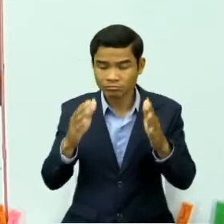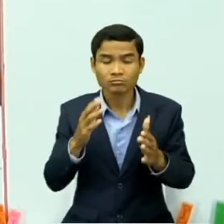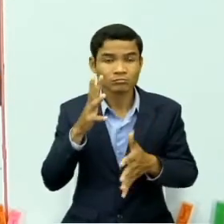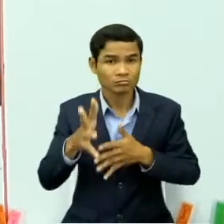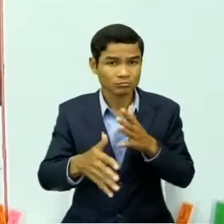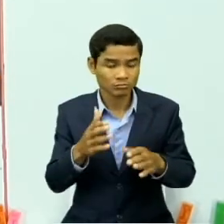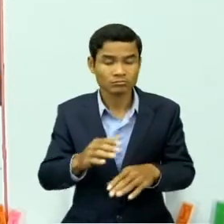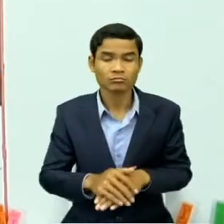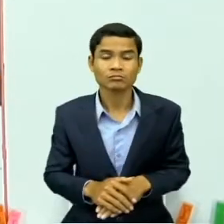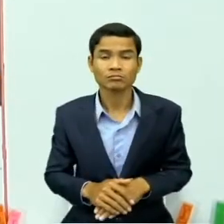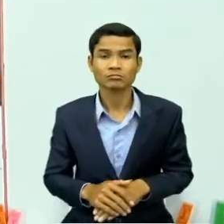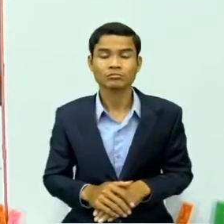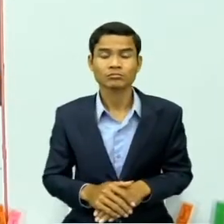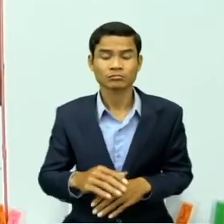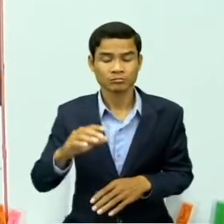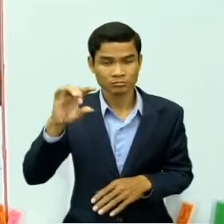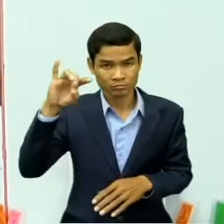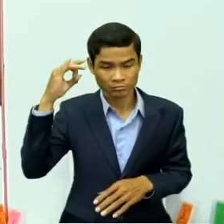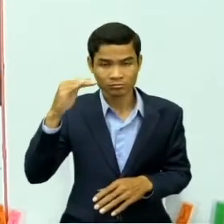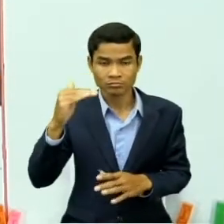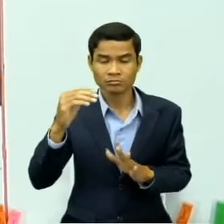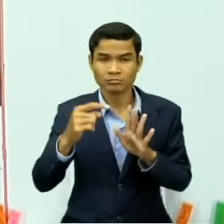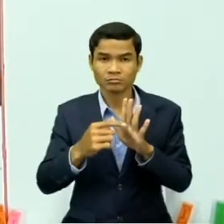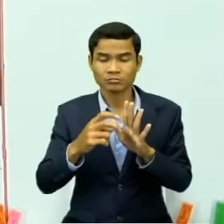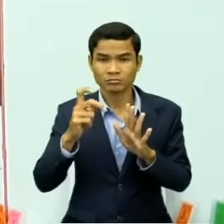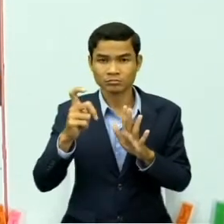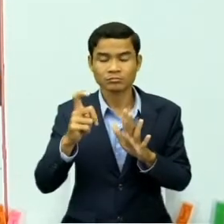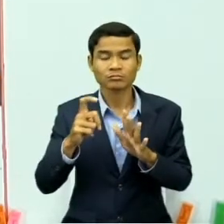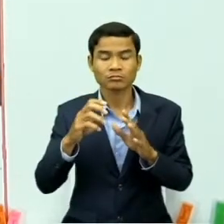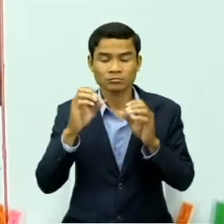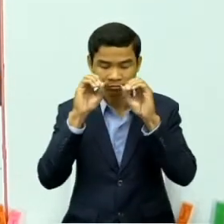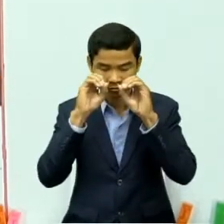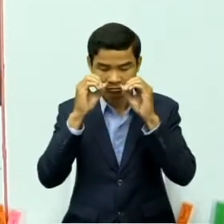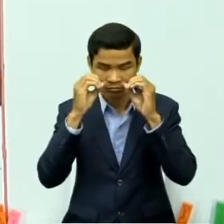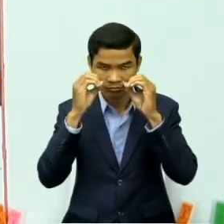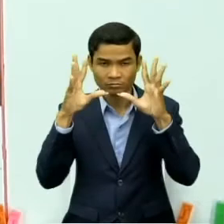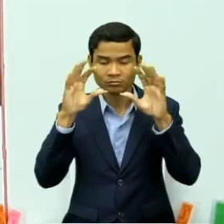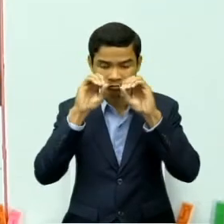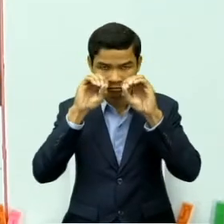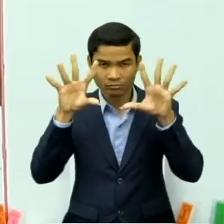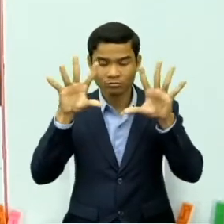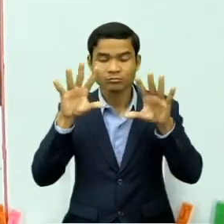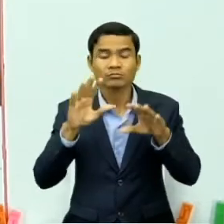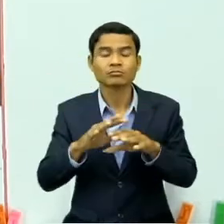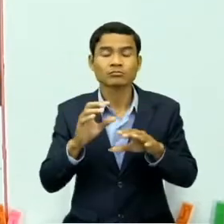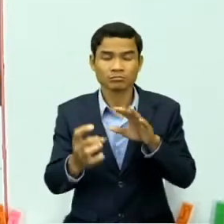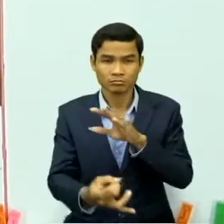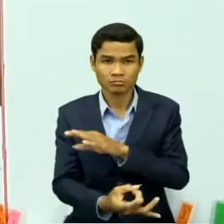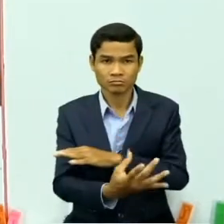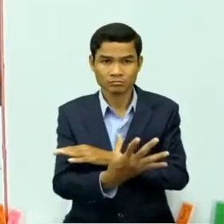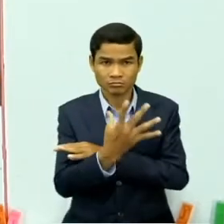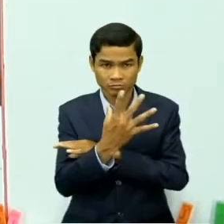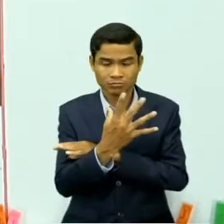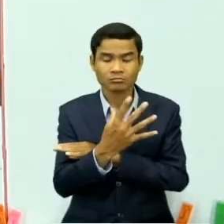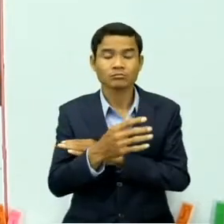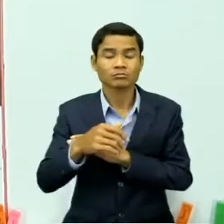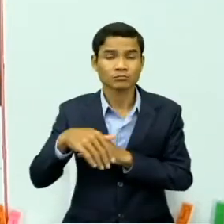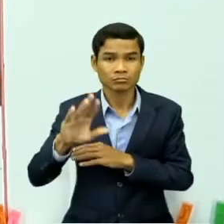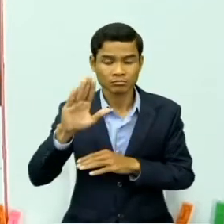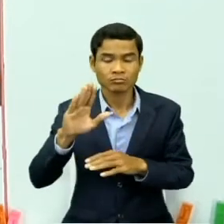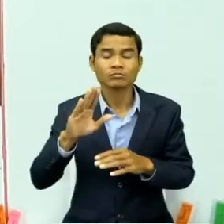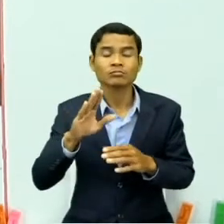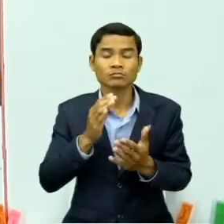đám bố sọc nhẹ bê bê lấm tới chua